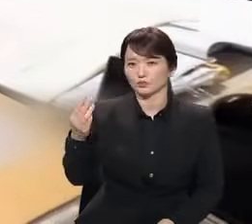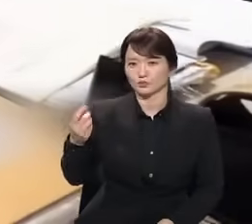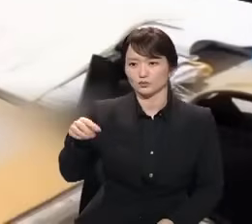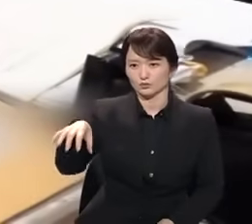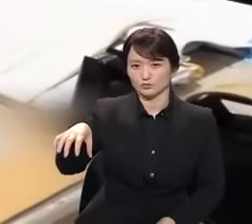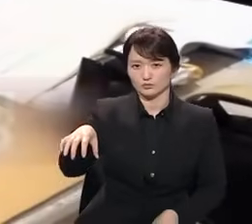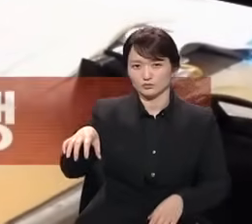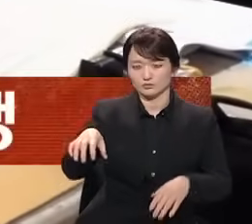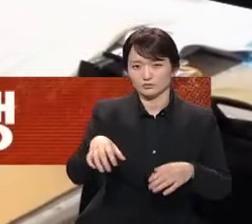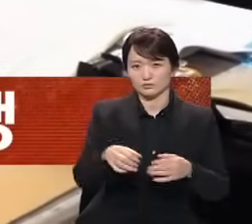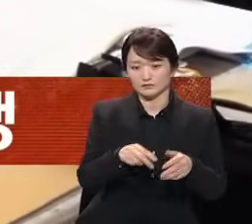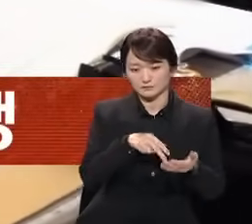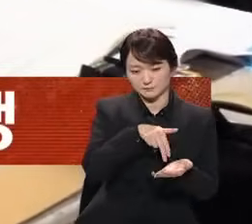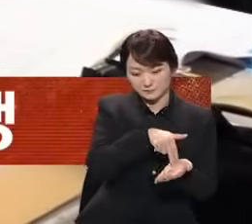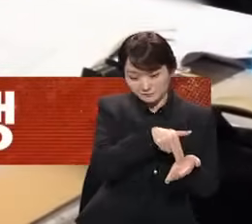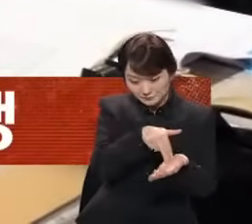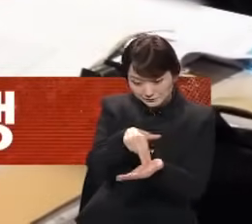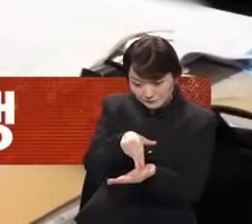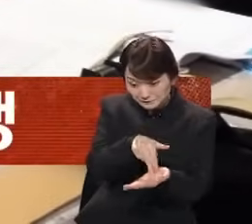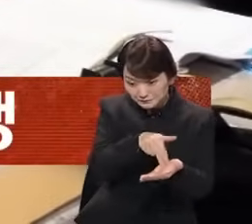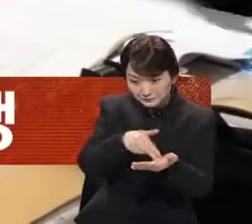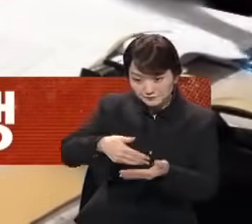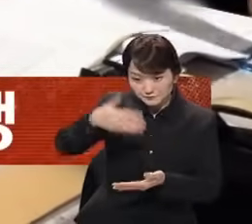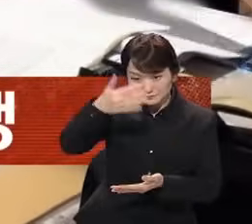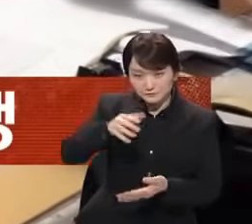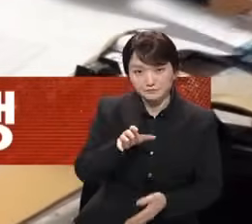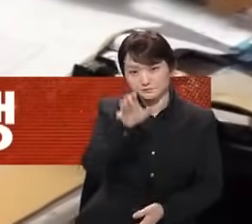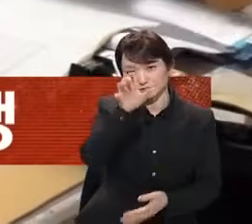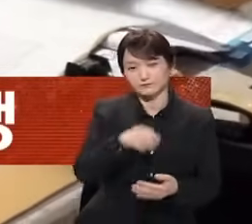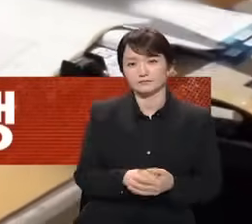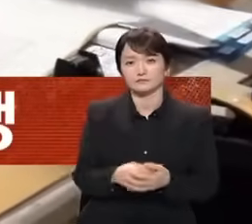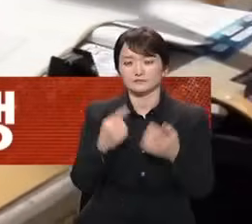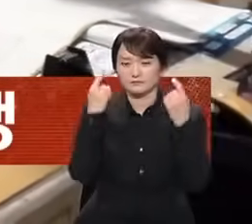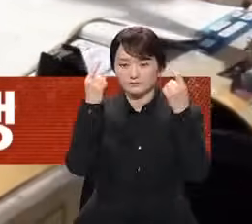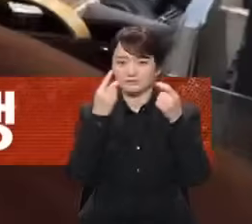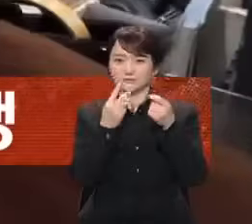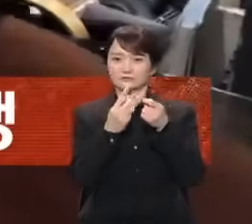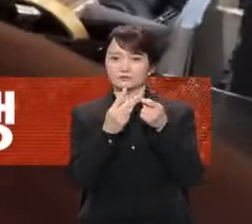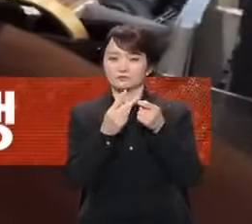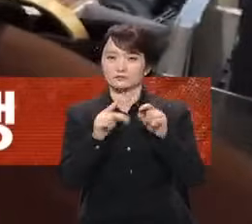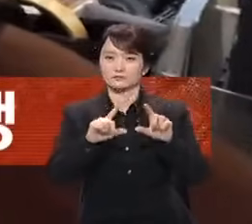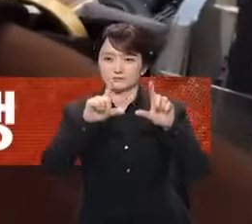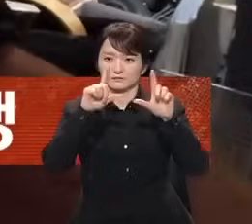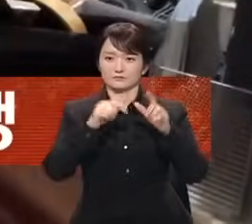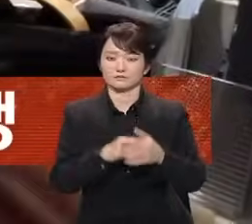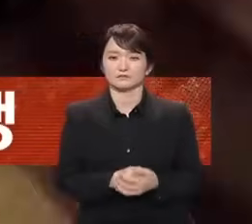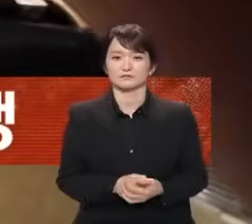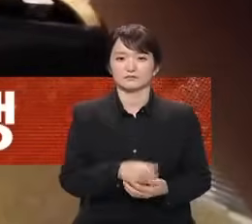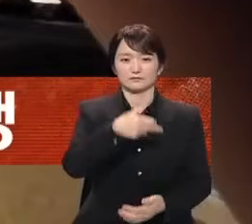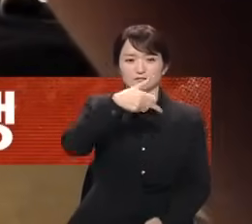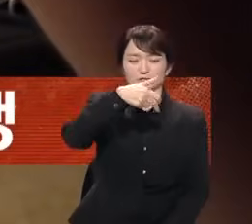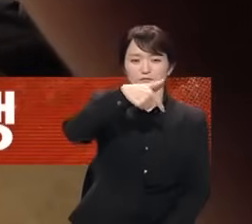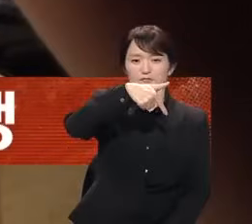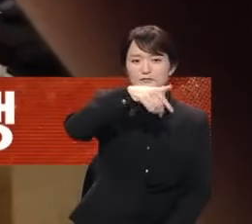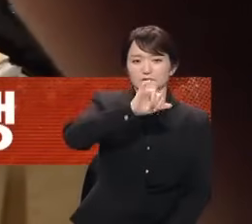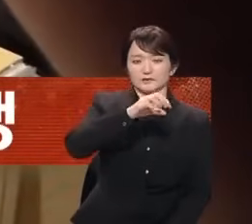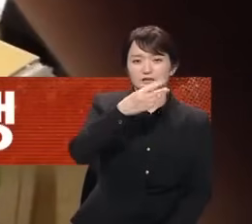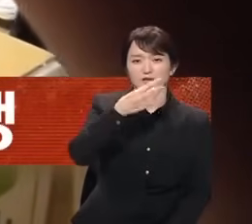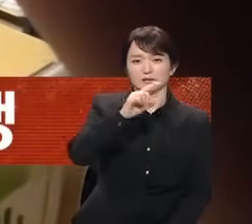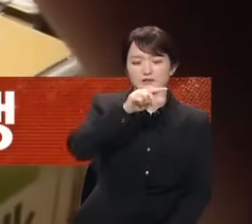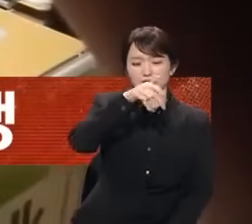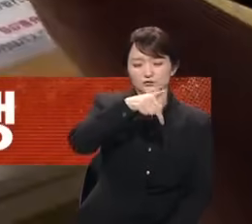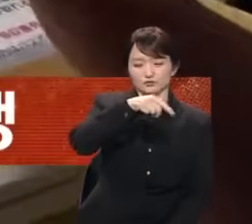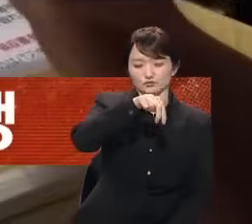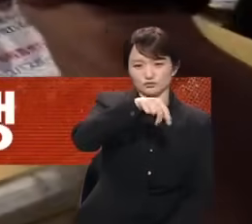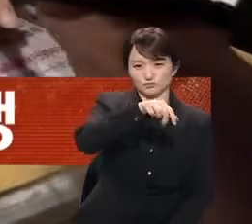타고 여행하는 영상을 올렸습니다. 그때 여행 둘째 날에 이 기타 큐슈라는 지역에서 우베라는 지역으로 이동을 했는데 여행 중에